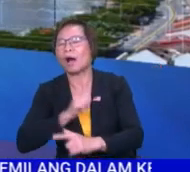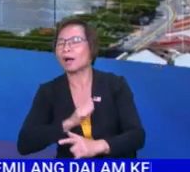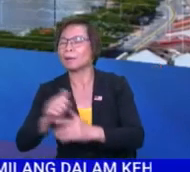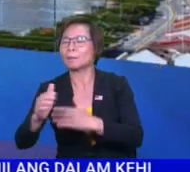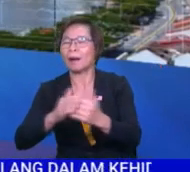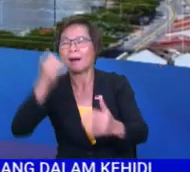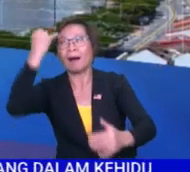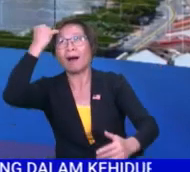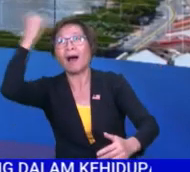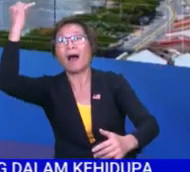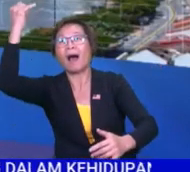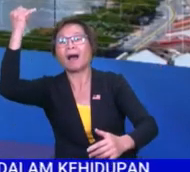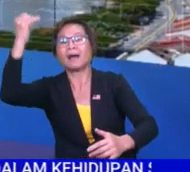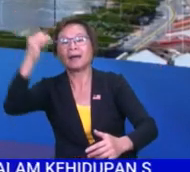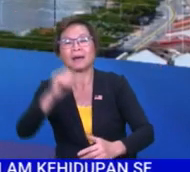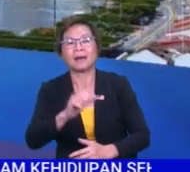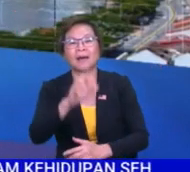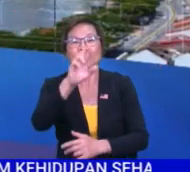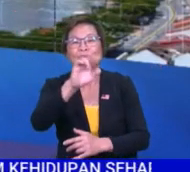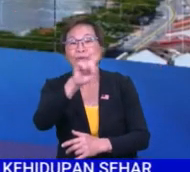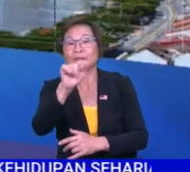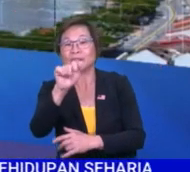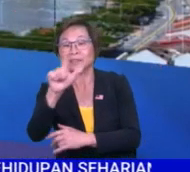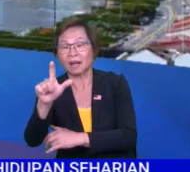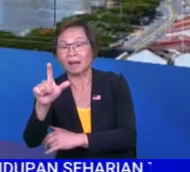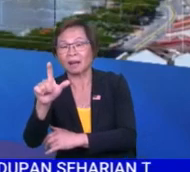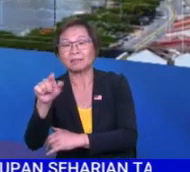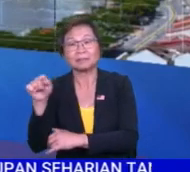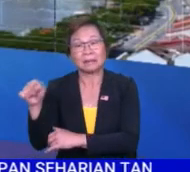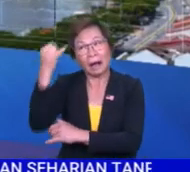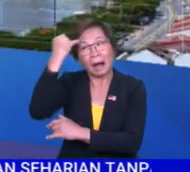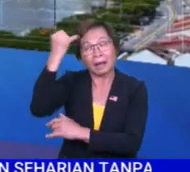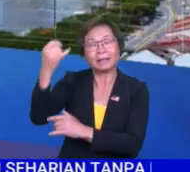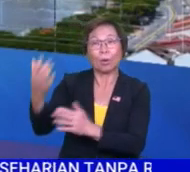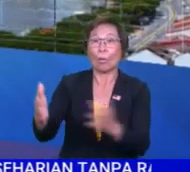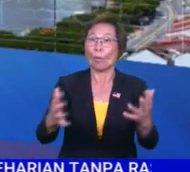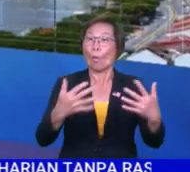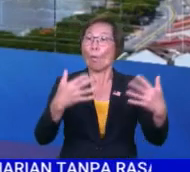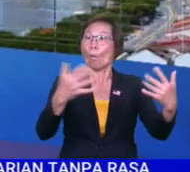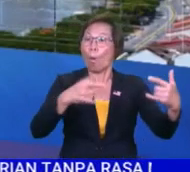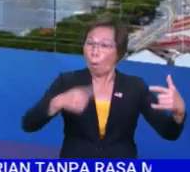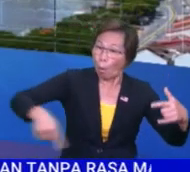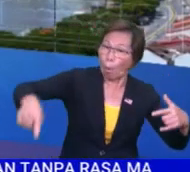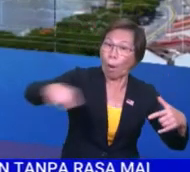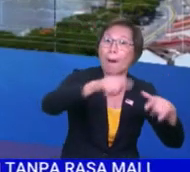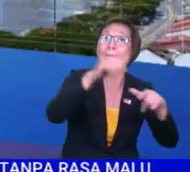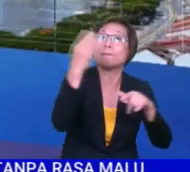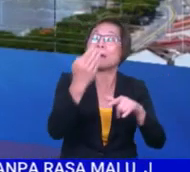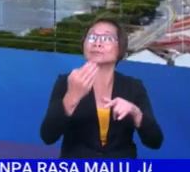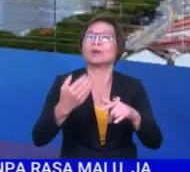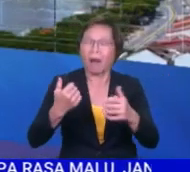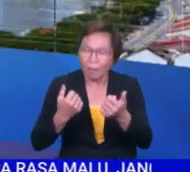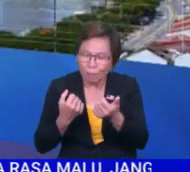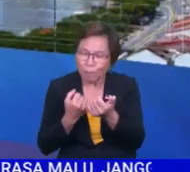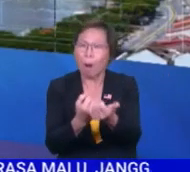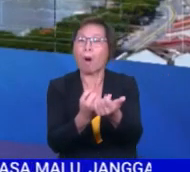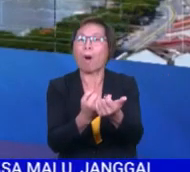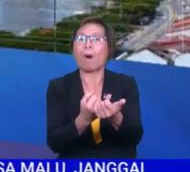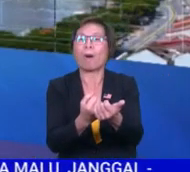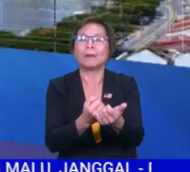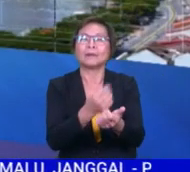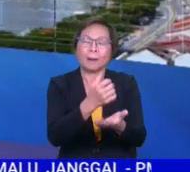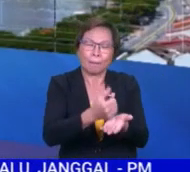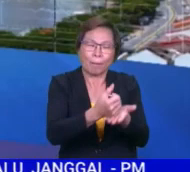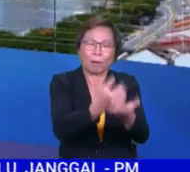ide daripada awangku Muhammad Reza Farizal awam tahun itu mendapat sambutan dari pada orang awam yang turut menyumbang selain